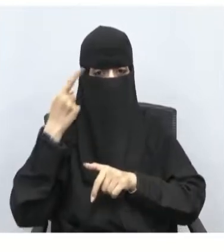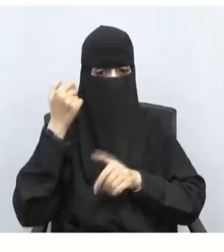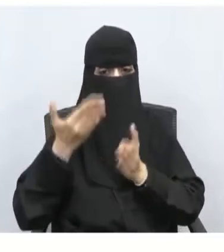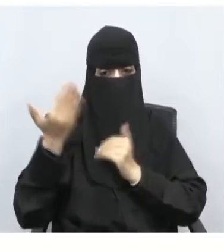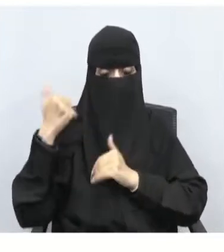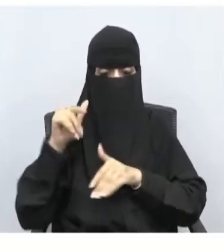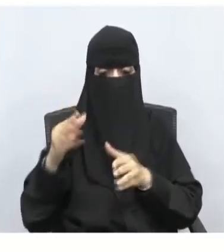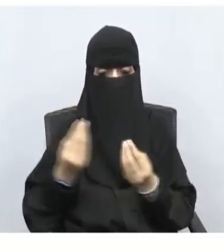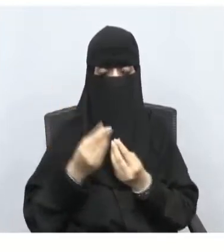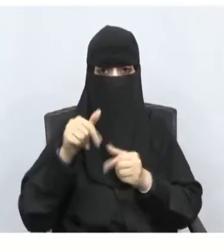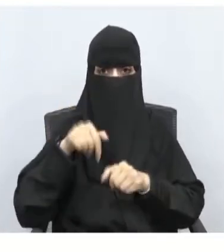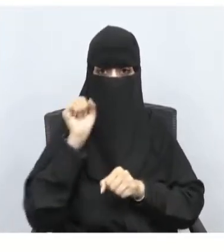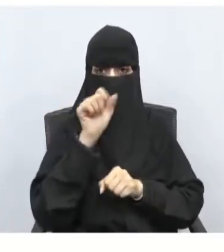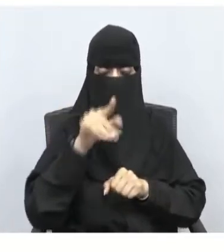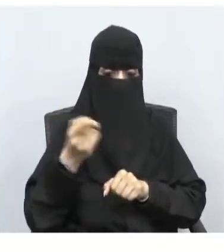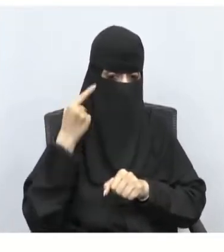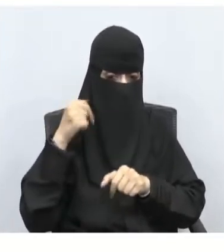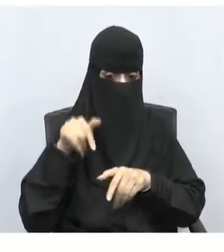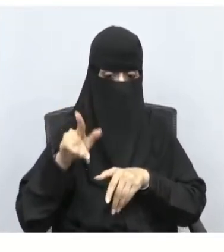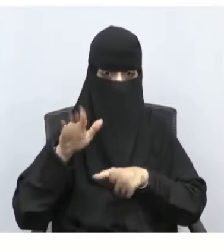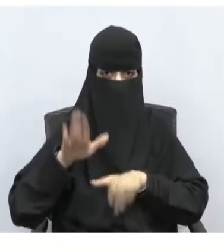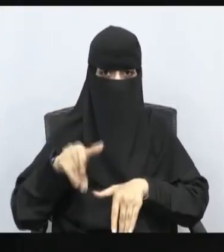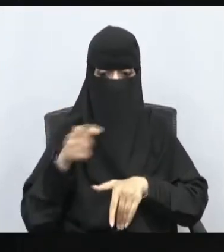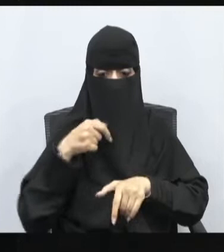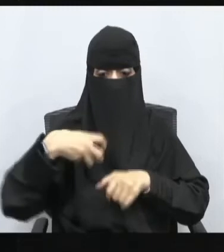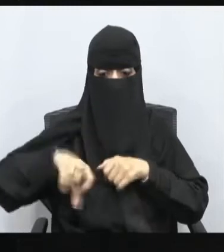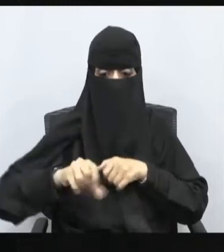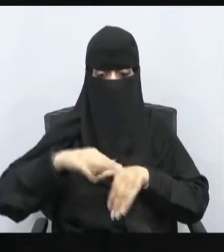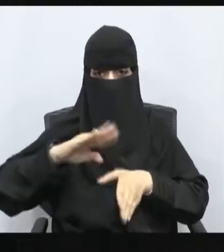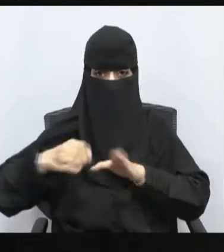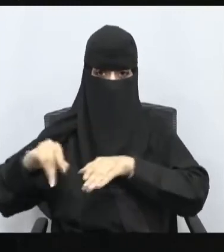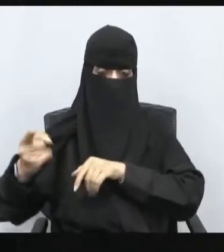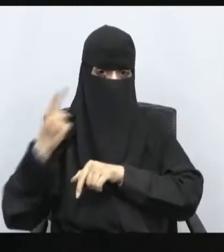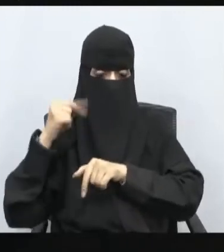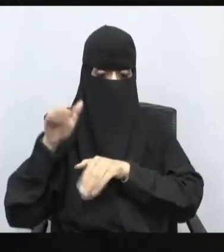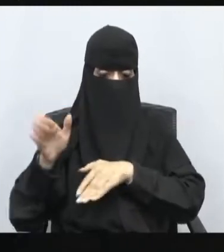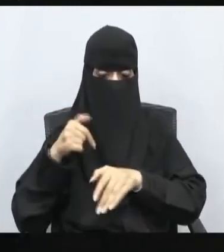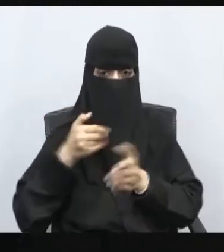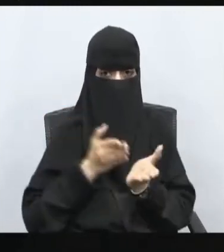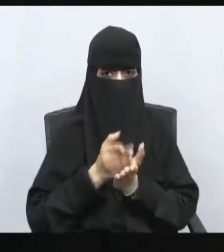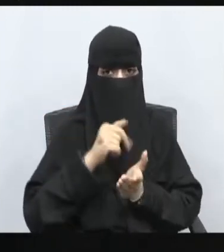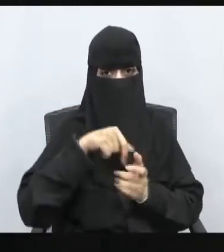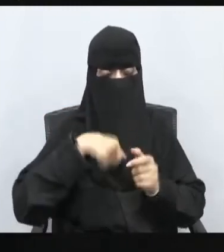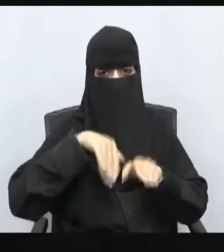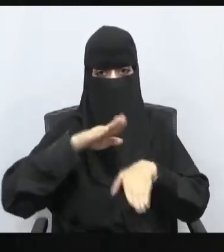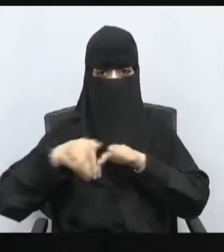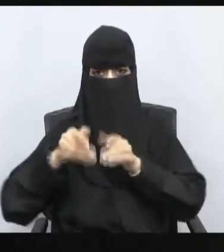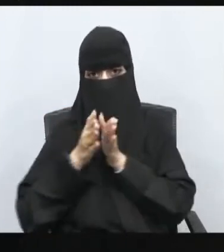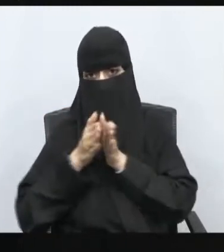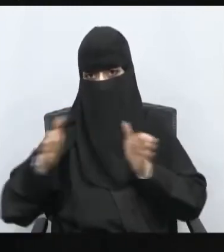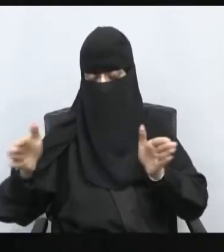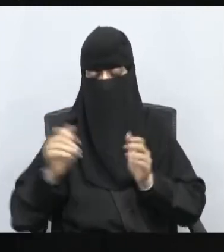نسترجعها سويا. خصائص الصوت: لدينا نوع الموجات الصوتية تطرقنا لها في الحصة الماضية،